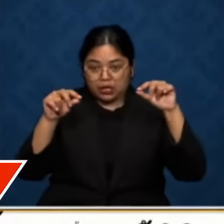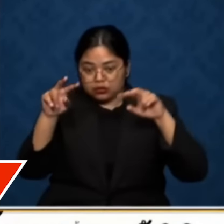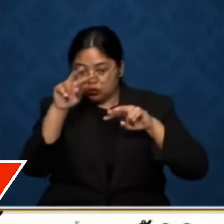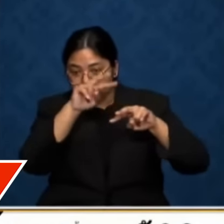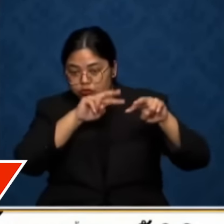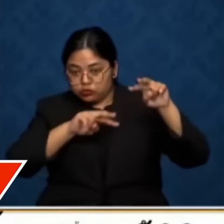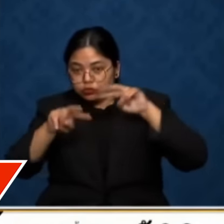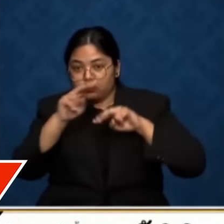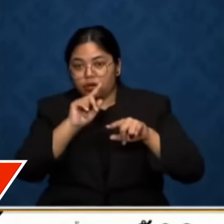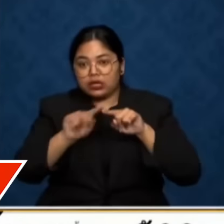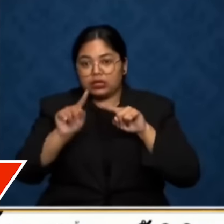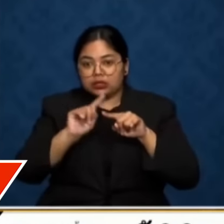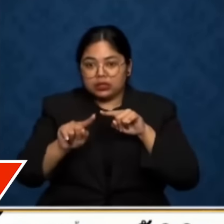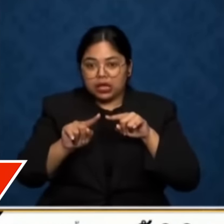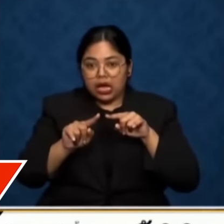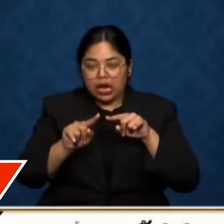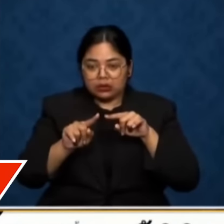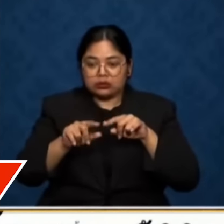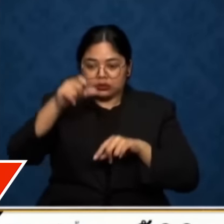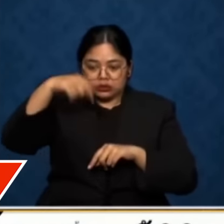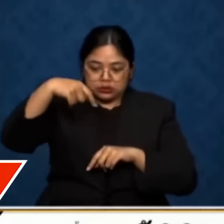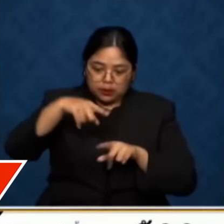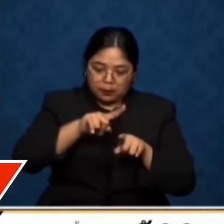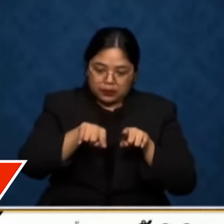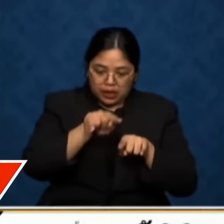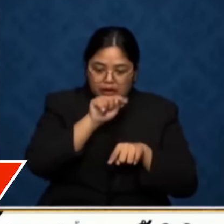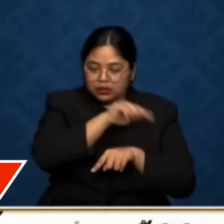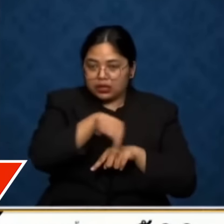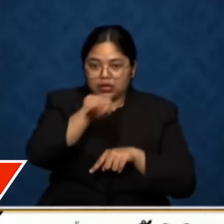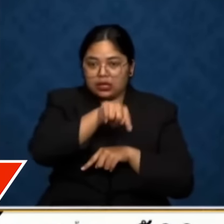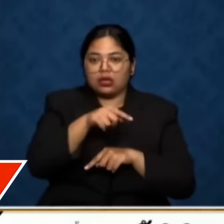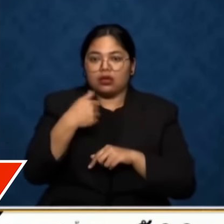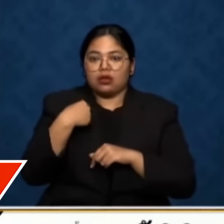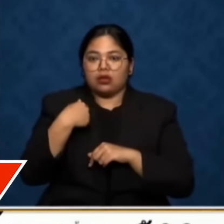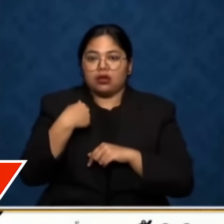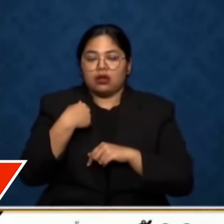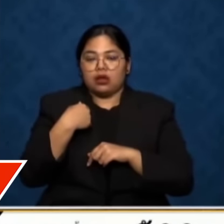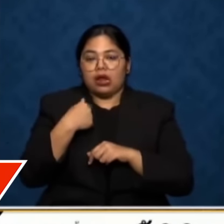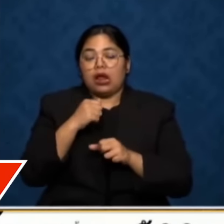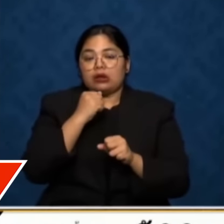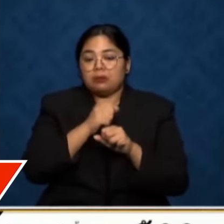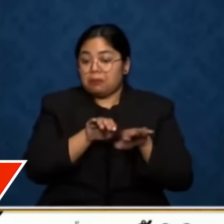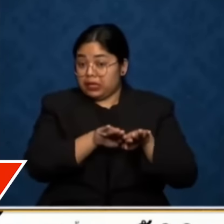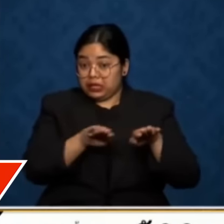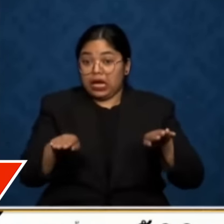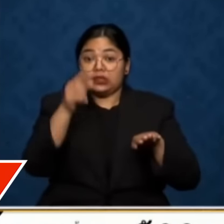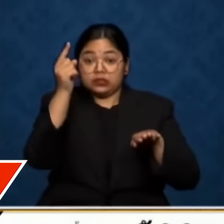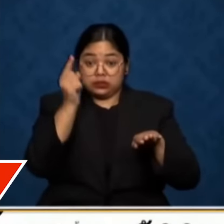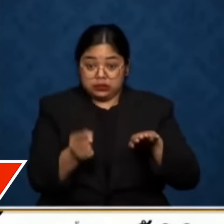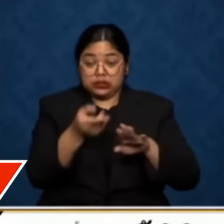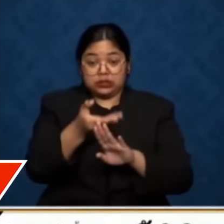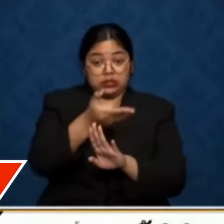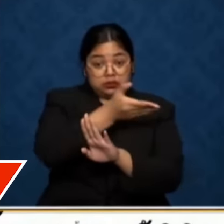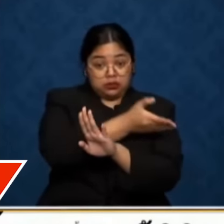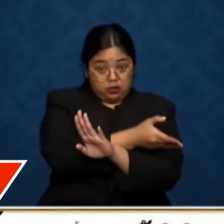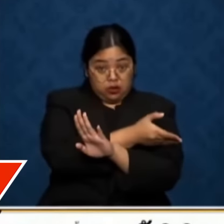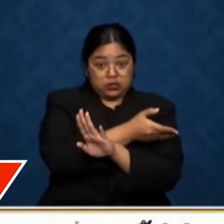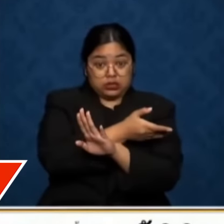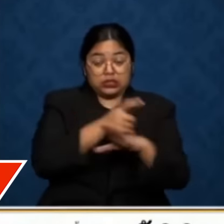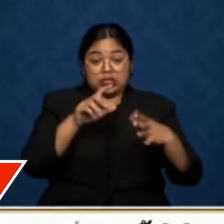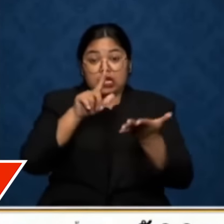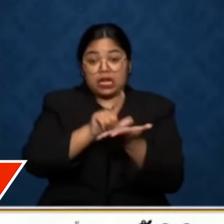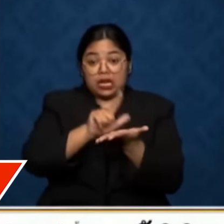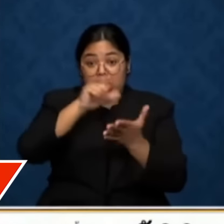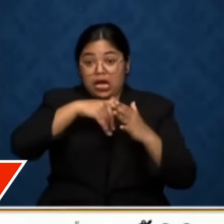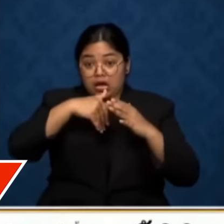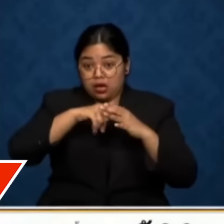ซ่ข้อต่างๆเหล่านี้ทั้งหมดเนี่ยได้ประกอบวิชาชีพวิชากรรมตามมาตรฐานจริงโดยเฉพาะในช่วงก่อนที่จะออกเนี่ยนะครับ